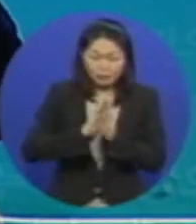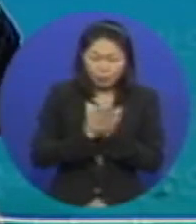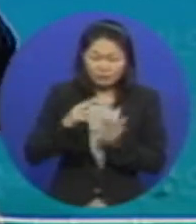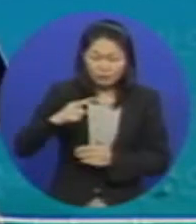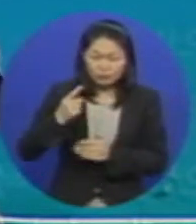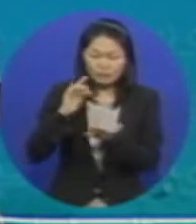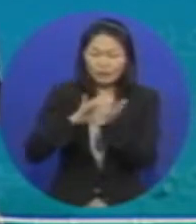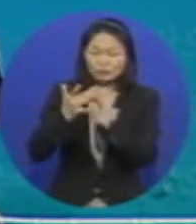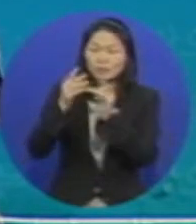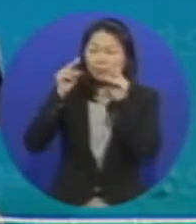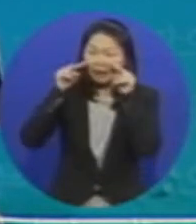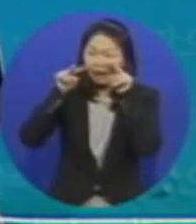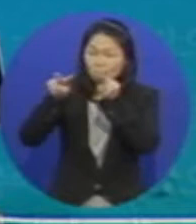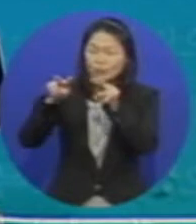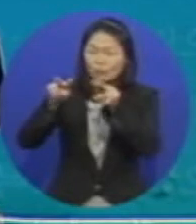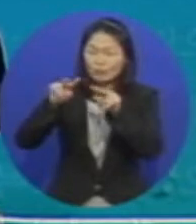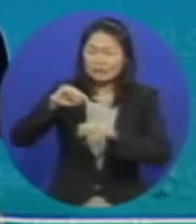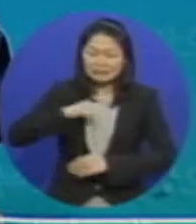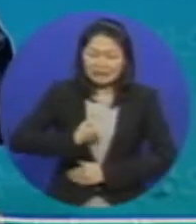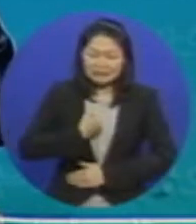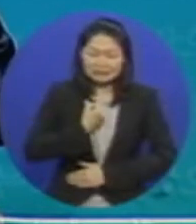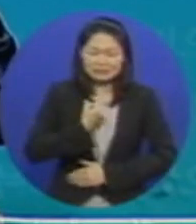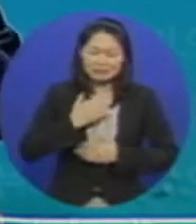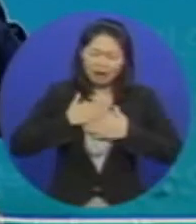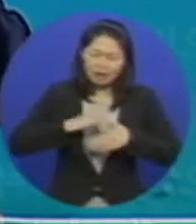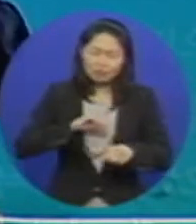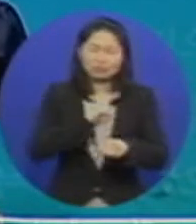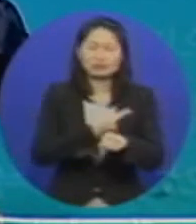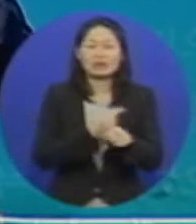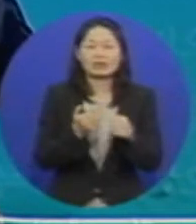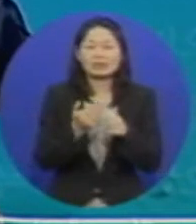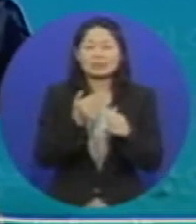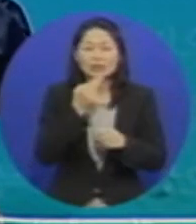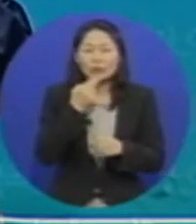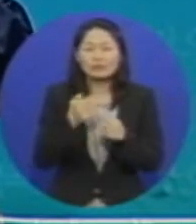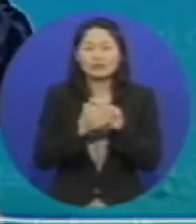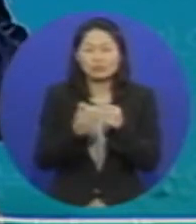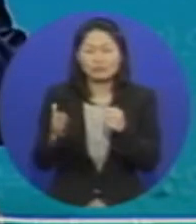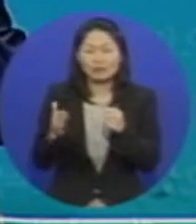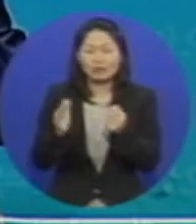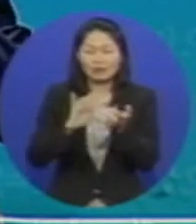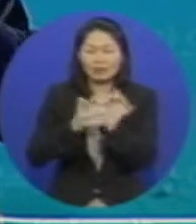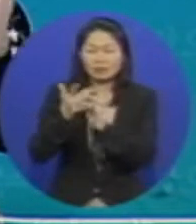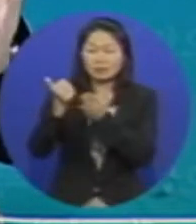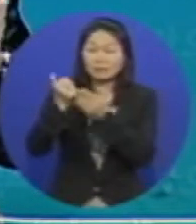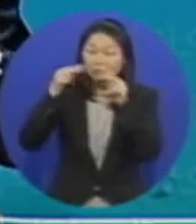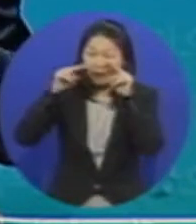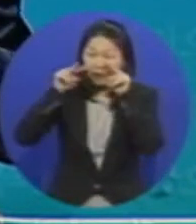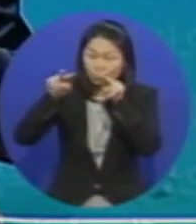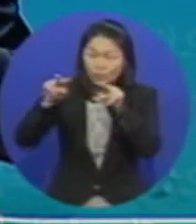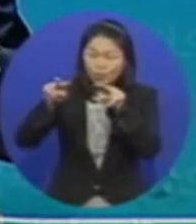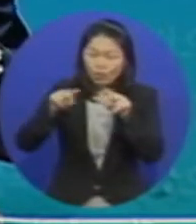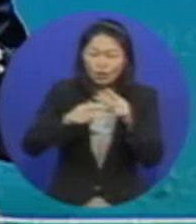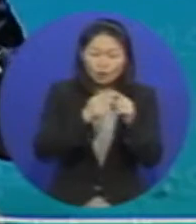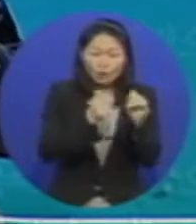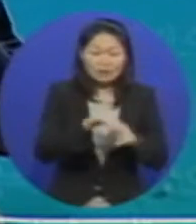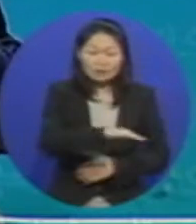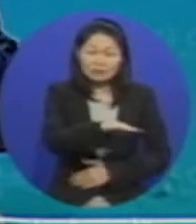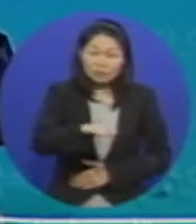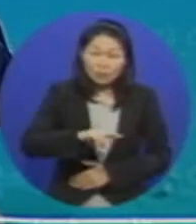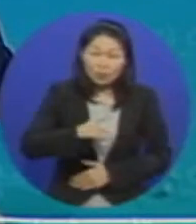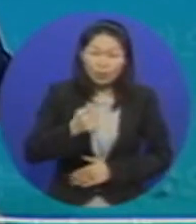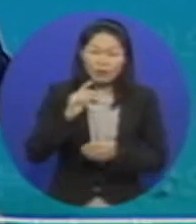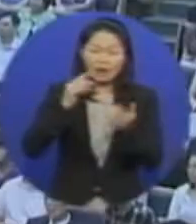자신은 너무 약하고 무능하고 하니까 언제나 예수님을 바라보게 되고 교인들도 항상